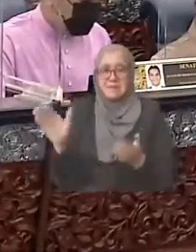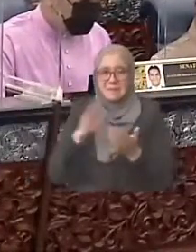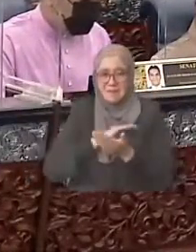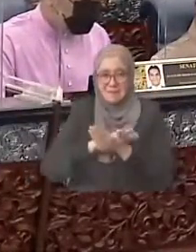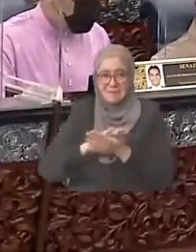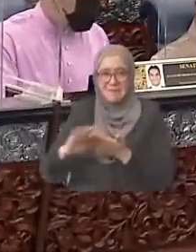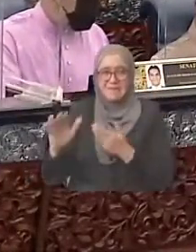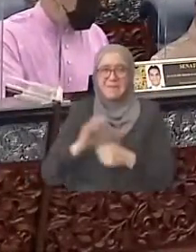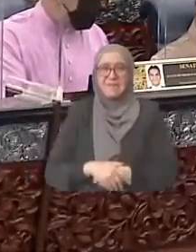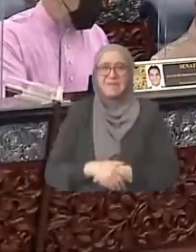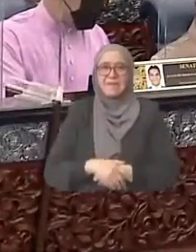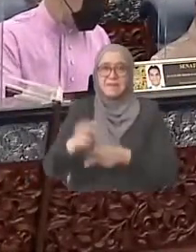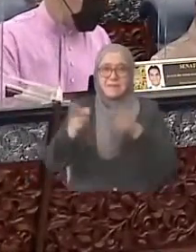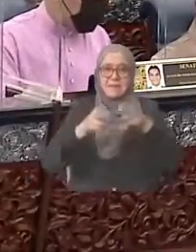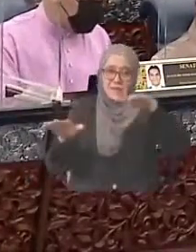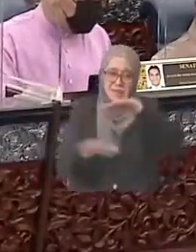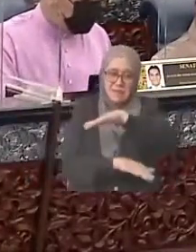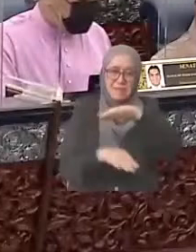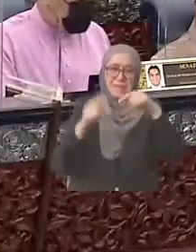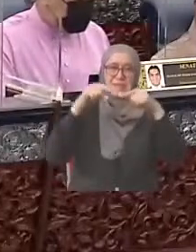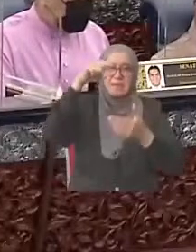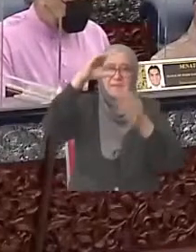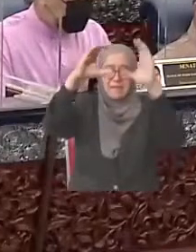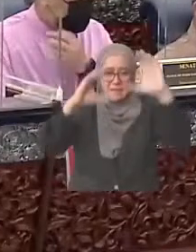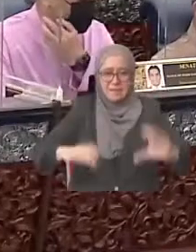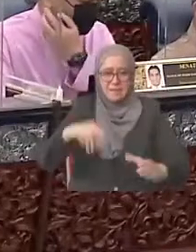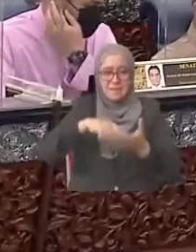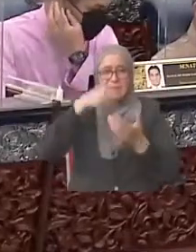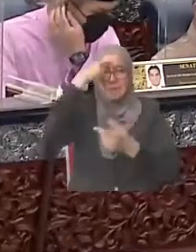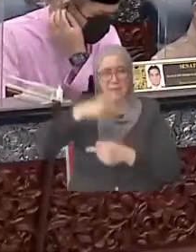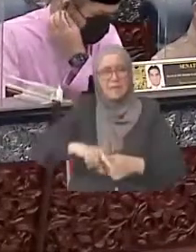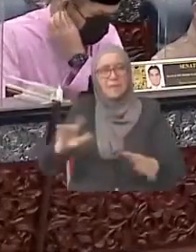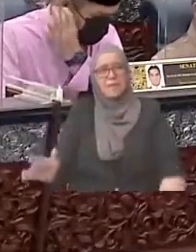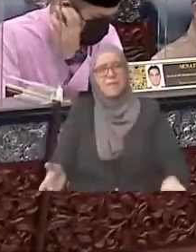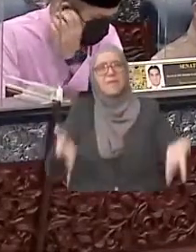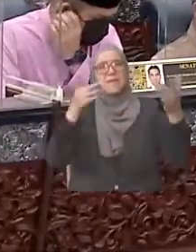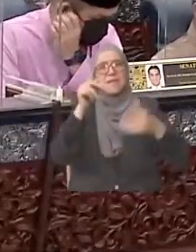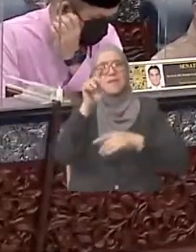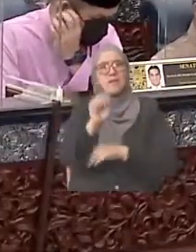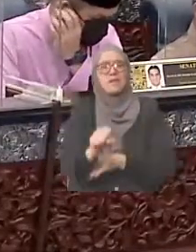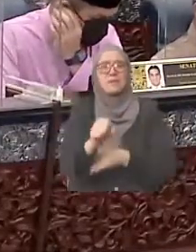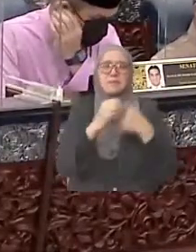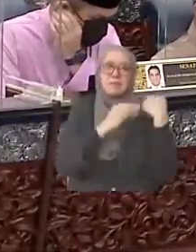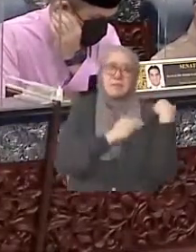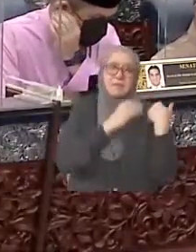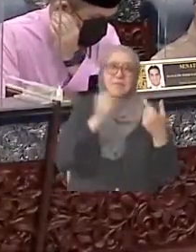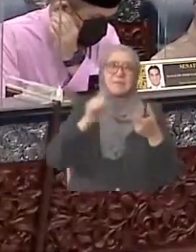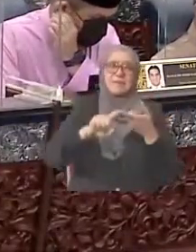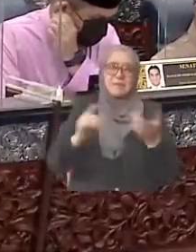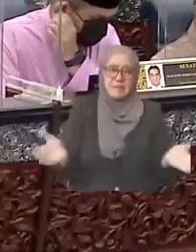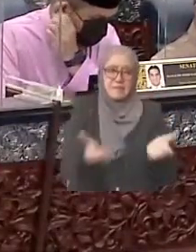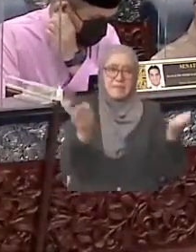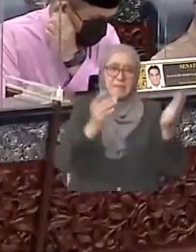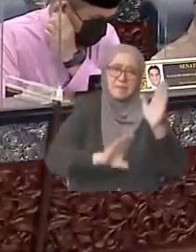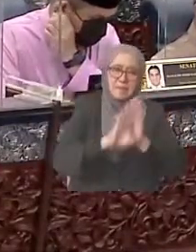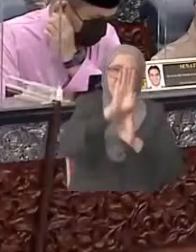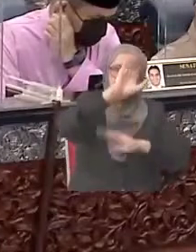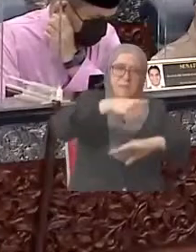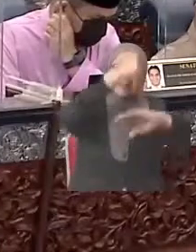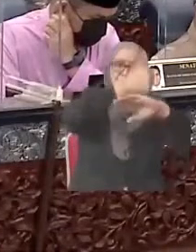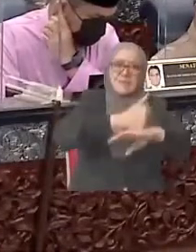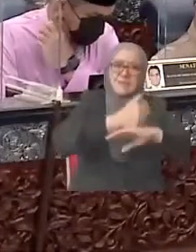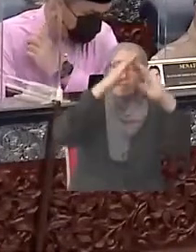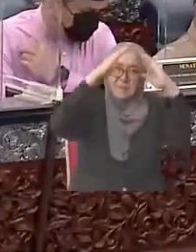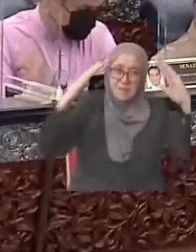use di bawah strategi ini tertumpuk kepada meringankan costari hidup menggalakkan pemilikan rumah kediaman akses kepada